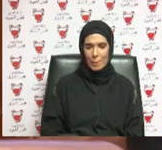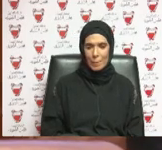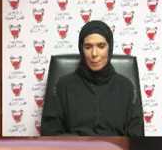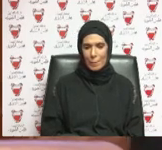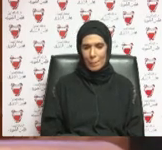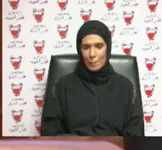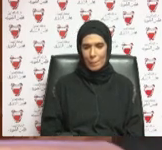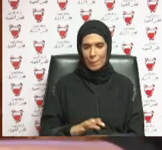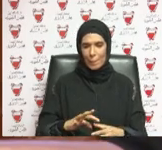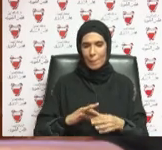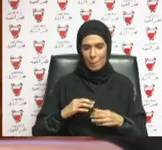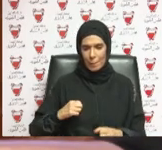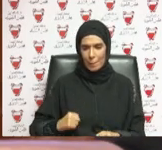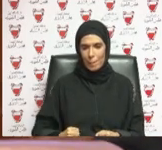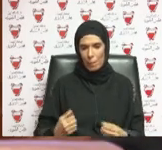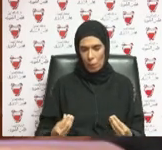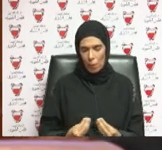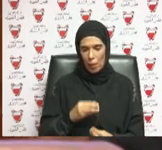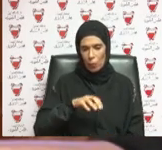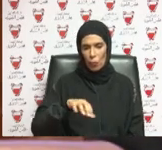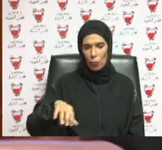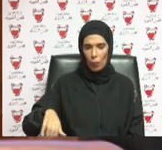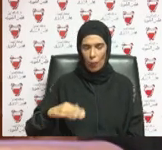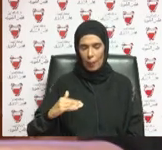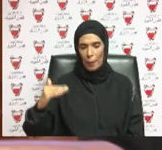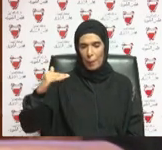ووصلت بلادنا لمصاف الدول المتقدمة،